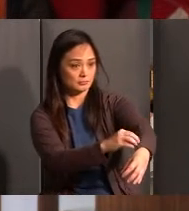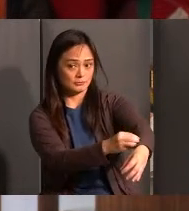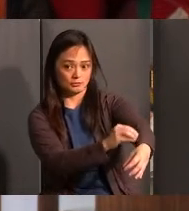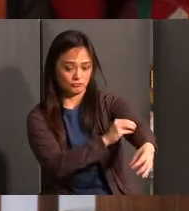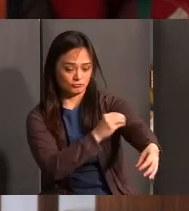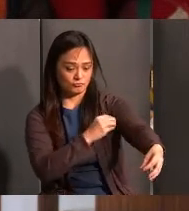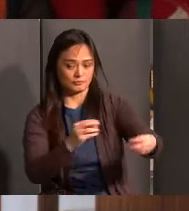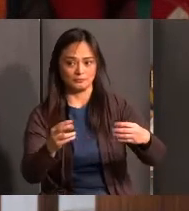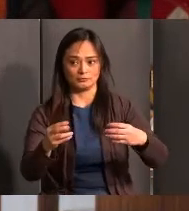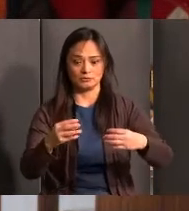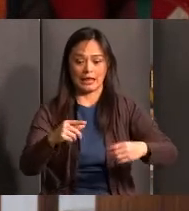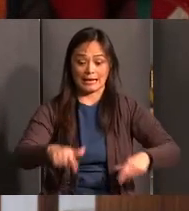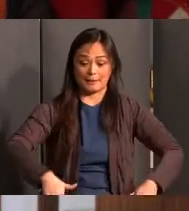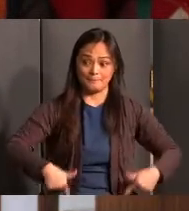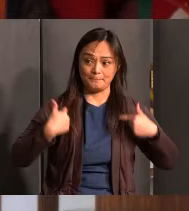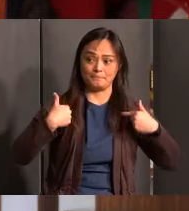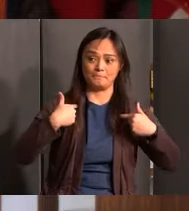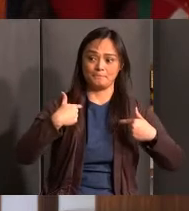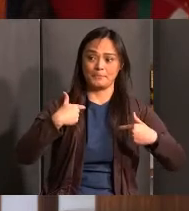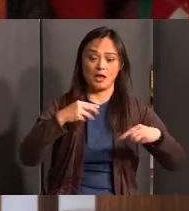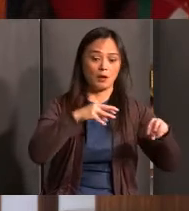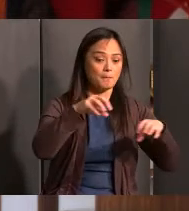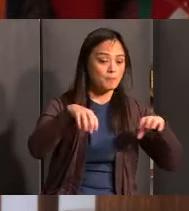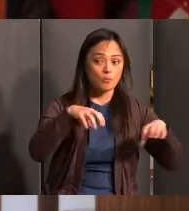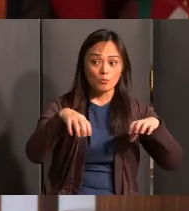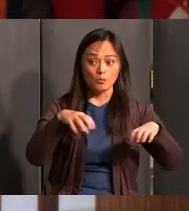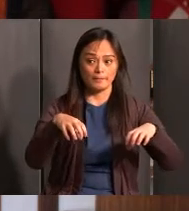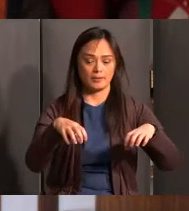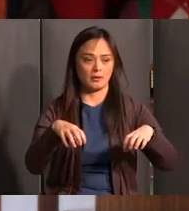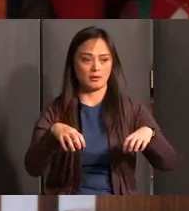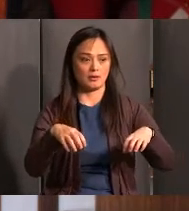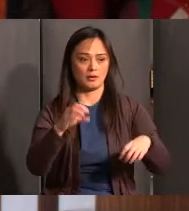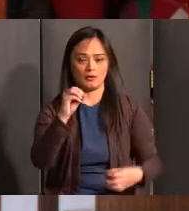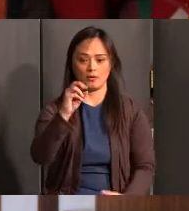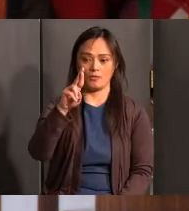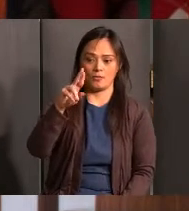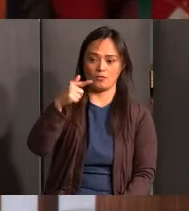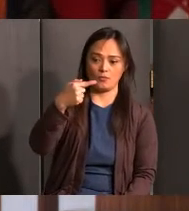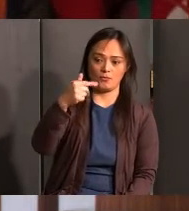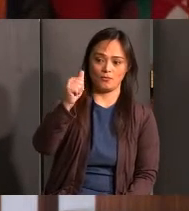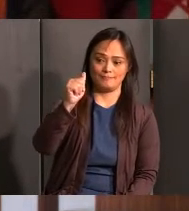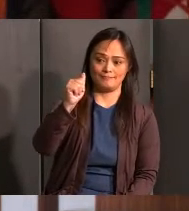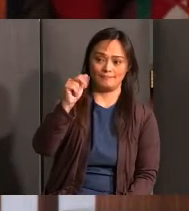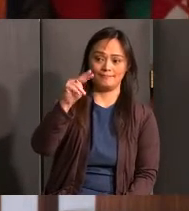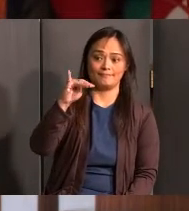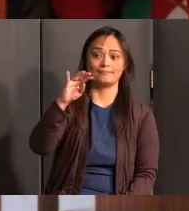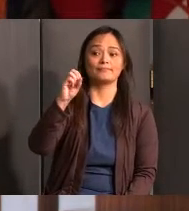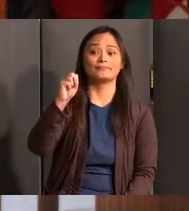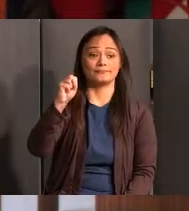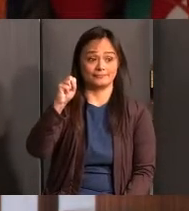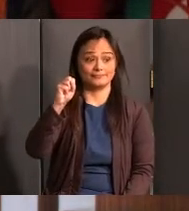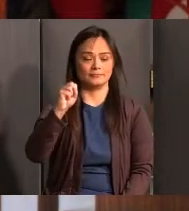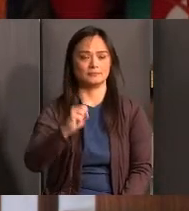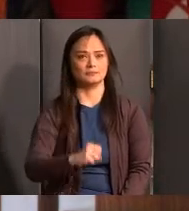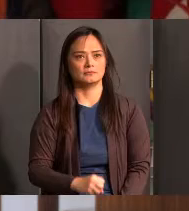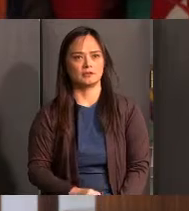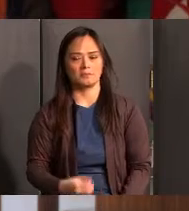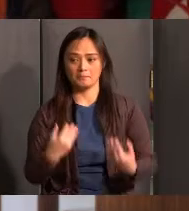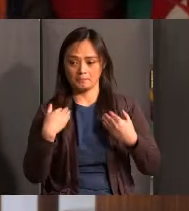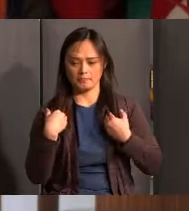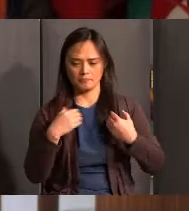organized, no? To being an organism. Sapagkat po ang organism, ito ay may